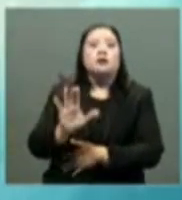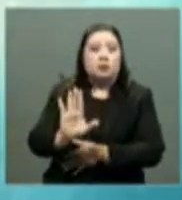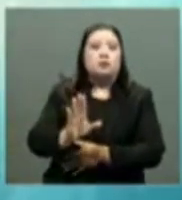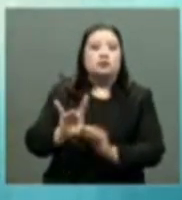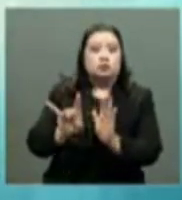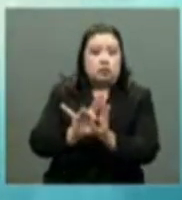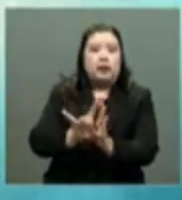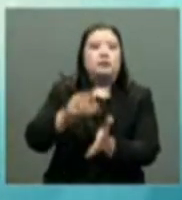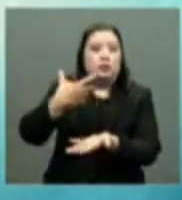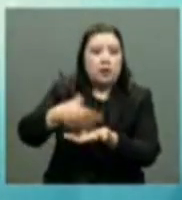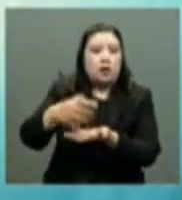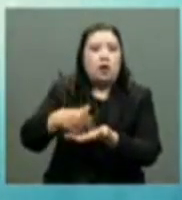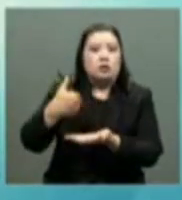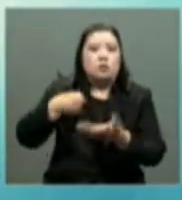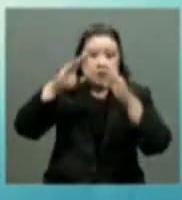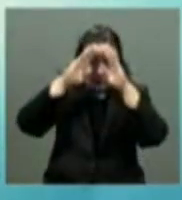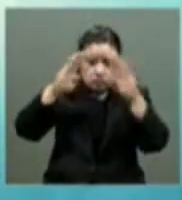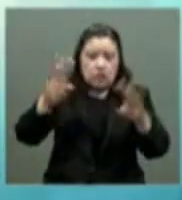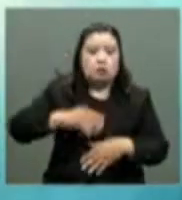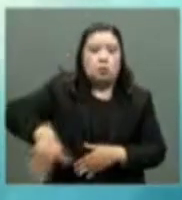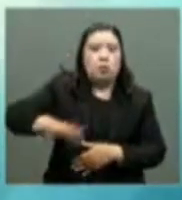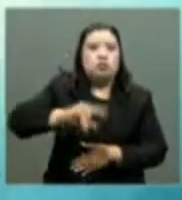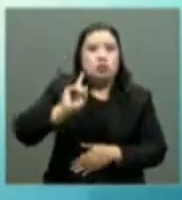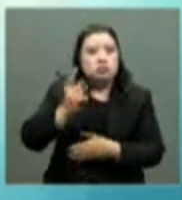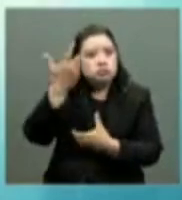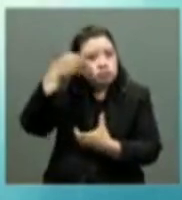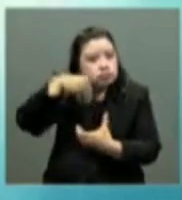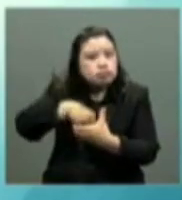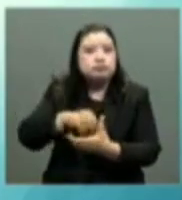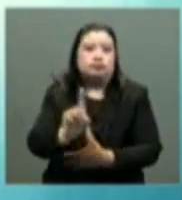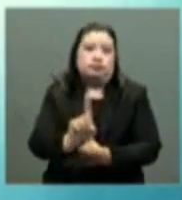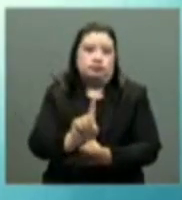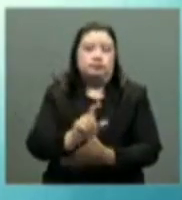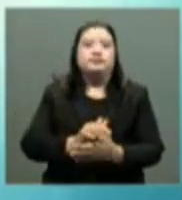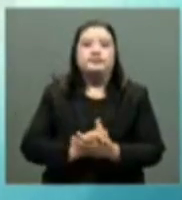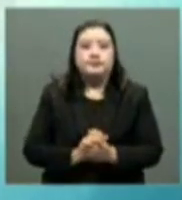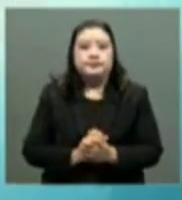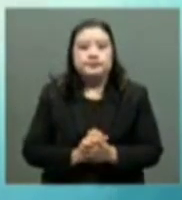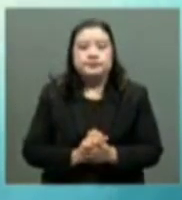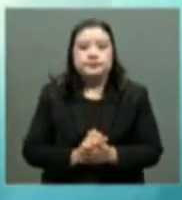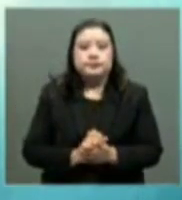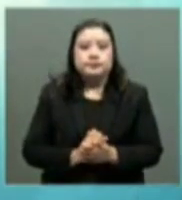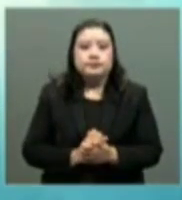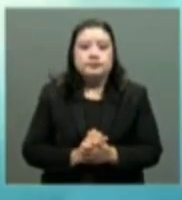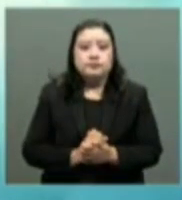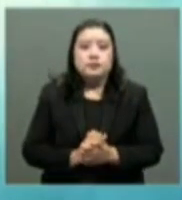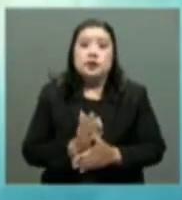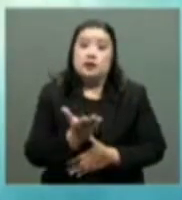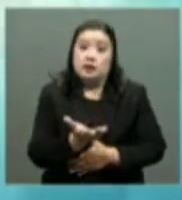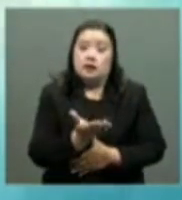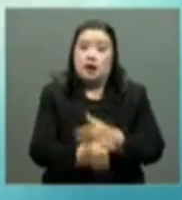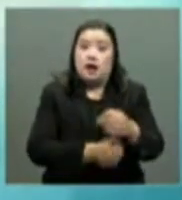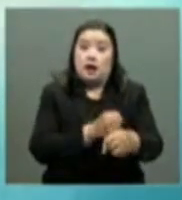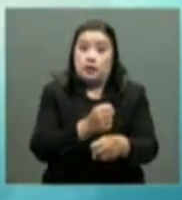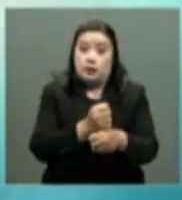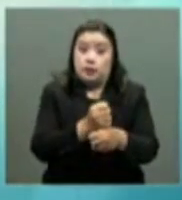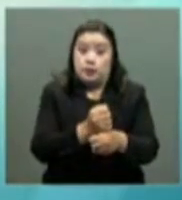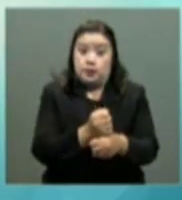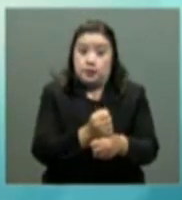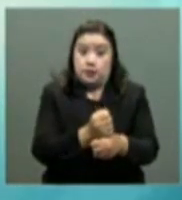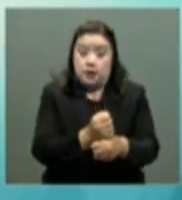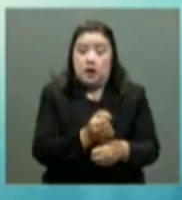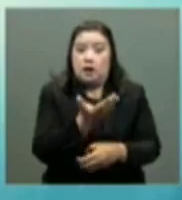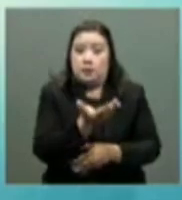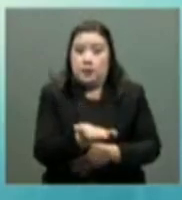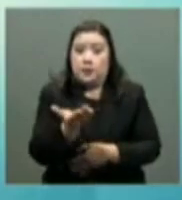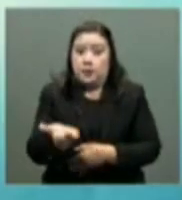การด้วยนะครับว่าเรามีบทเรียนที่ต้องเรียนรู้กันอย่างไรไปดูครับว่ากลุ่มอายุไหนนะครับที่มีม